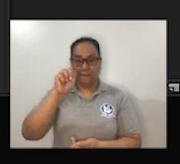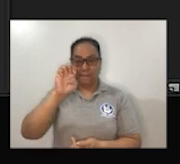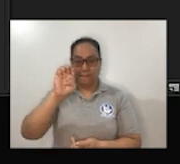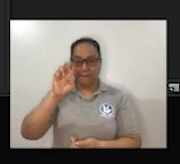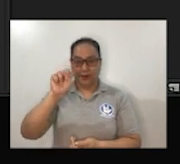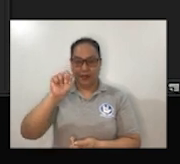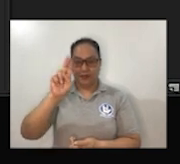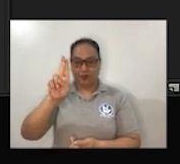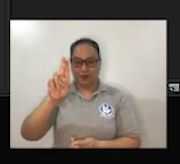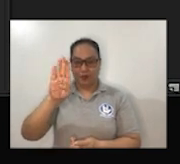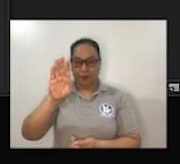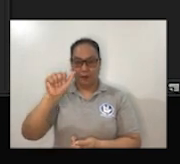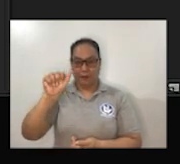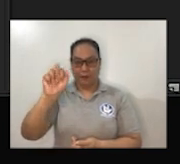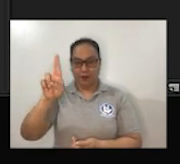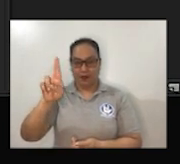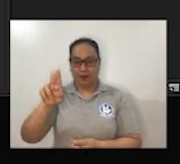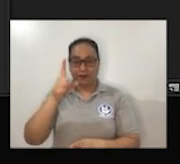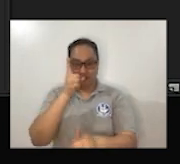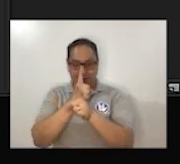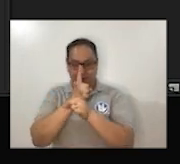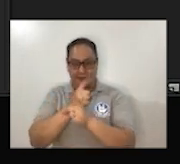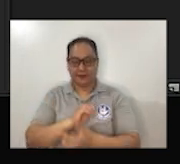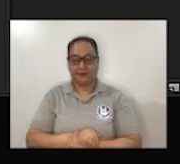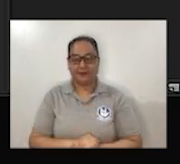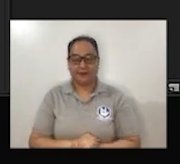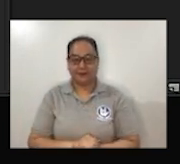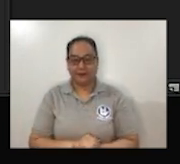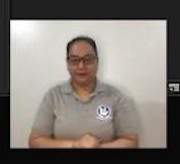Yan ay menu bar. Tumpak!